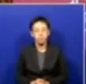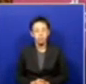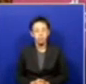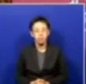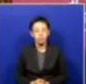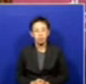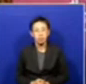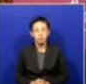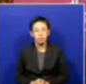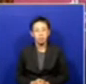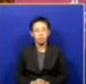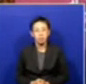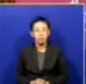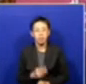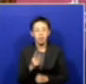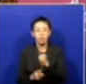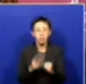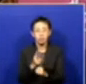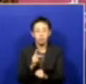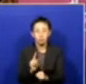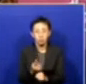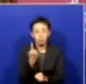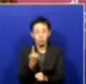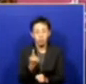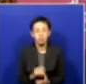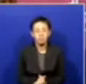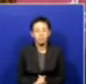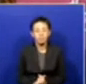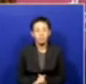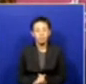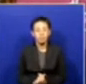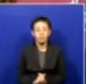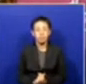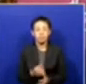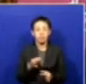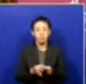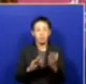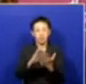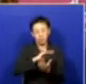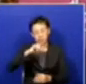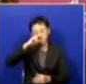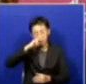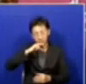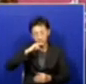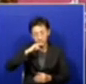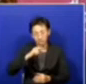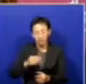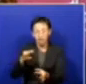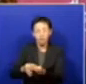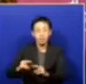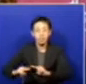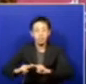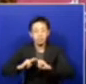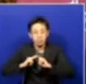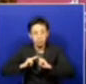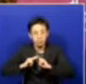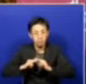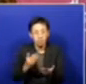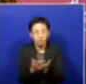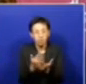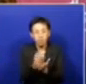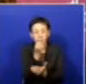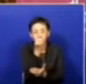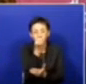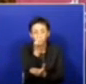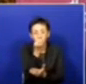หนี้ในช่วง2ปีแรกนะคะท่านประธานก็จะเห็นว่าแบงก์ชาติได้กำหนดให้ธนาคารพาณิชย์ได้มีดอกเบี้ยผ่อนปลน